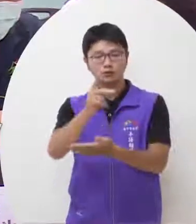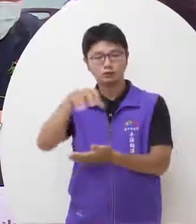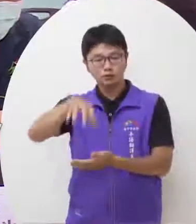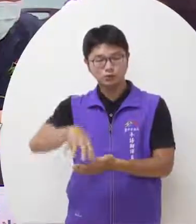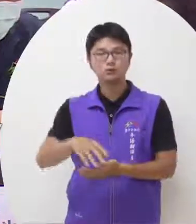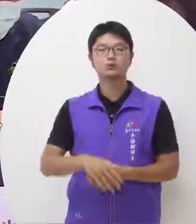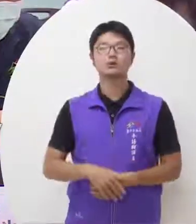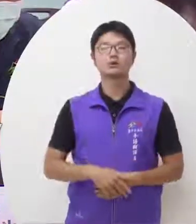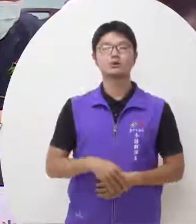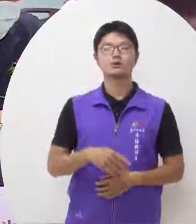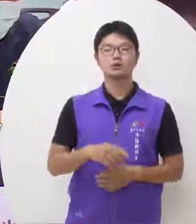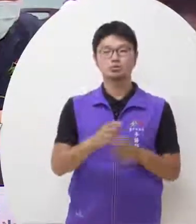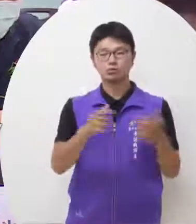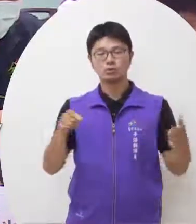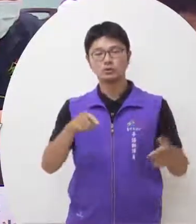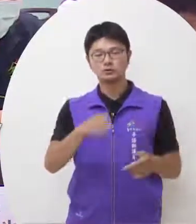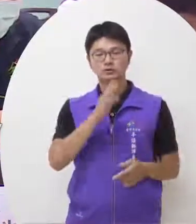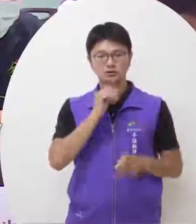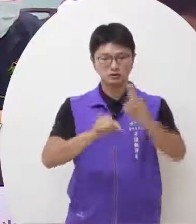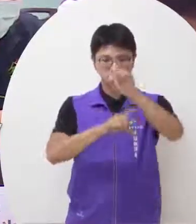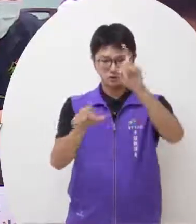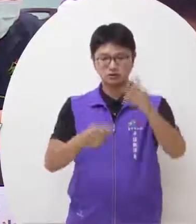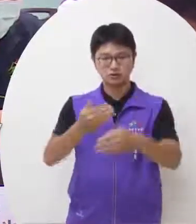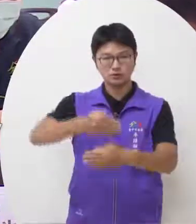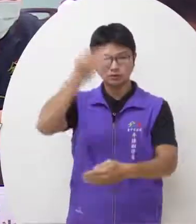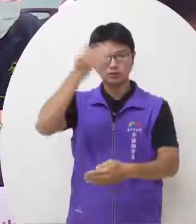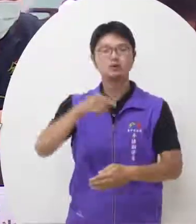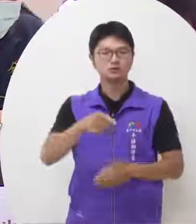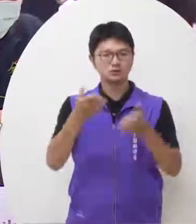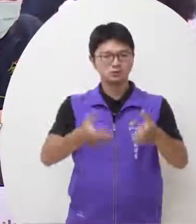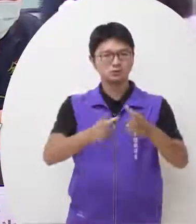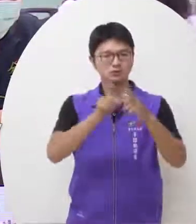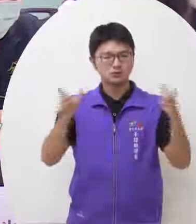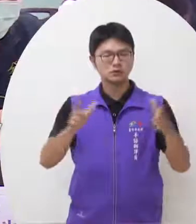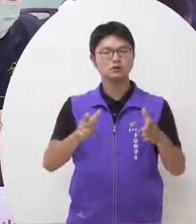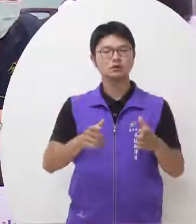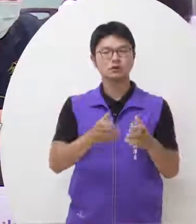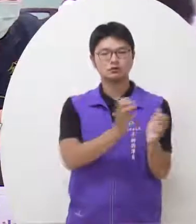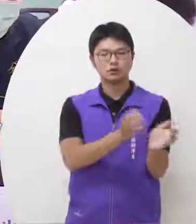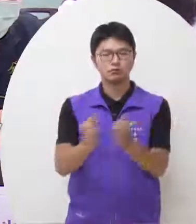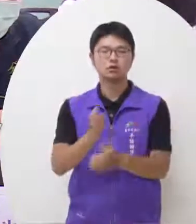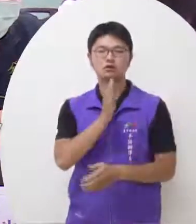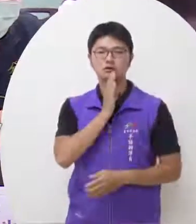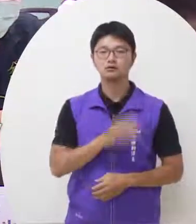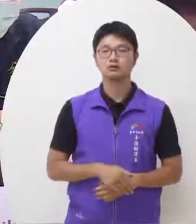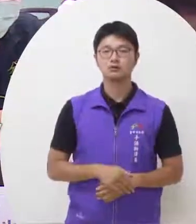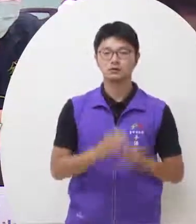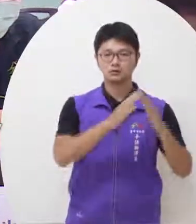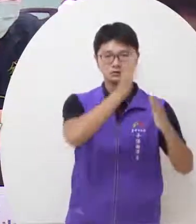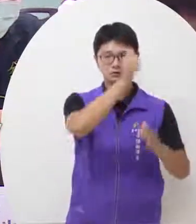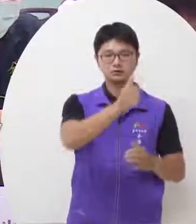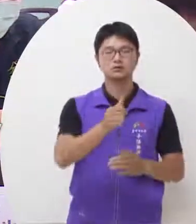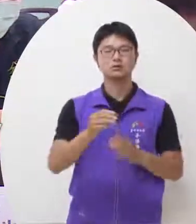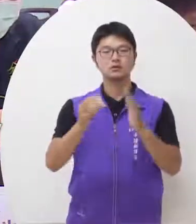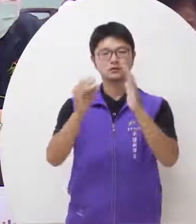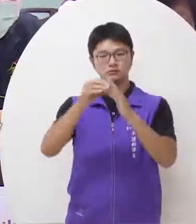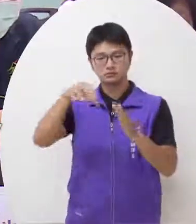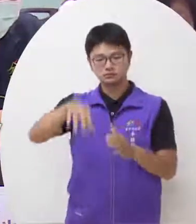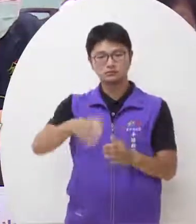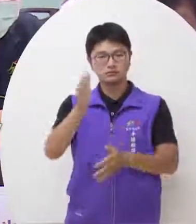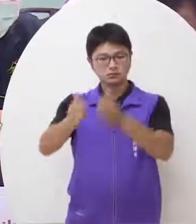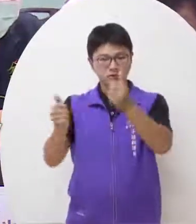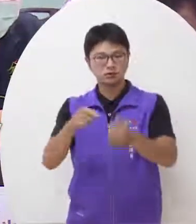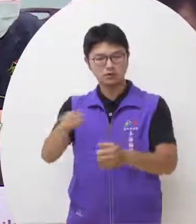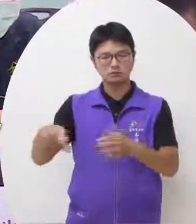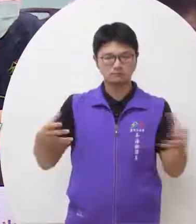这是一个非常非常的重大建设。我也看到市长还有所有的各局处首长的团队的努力哈，